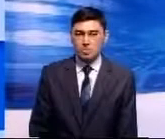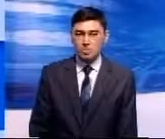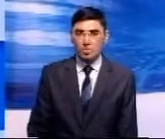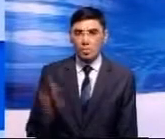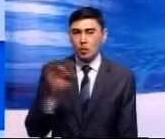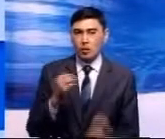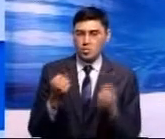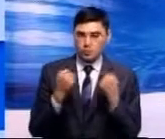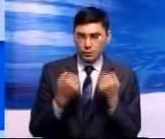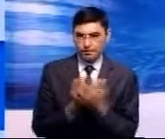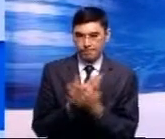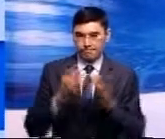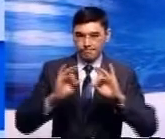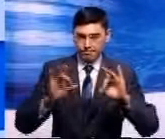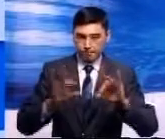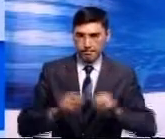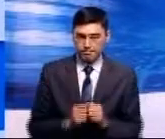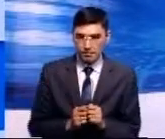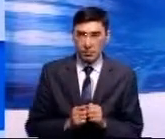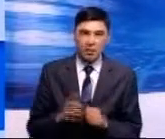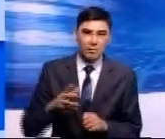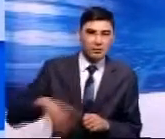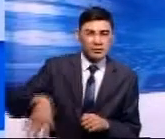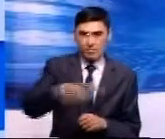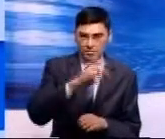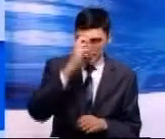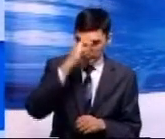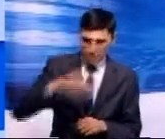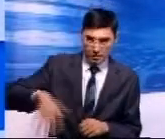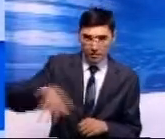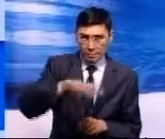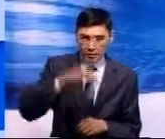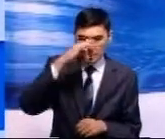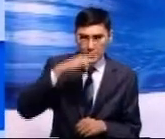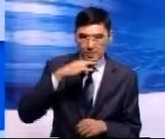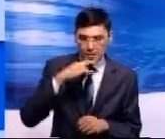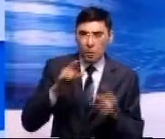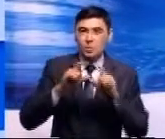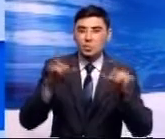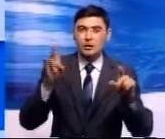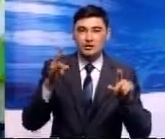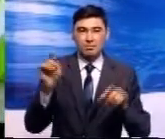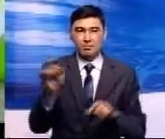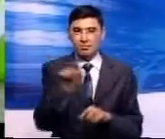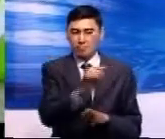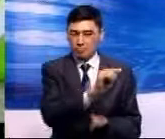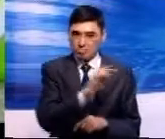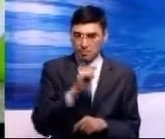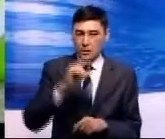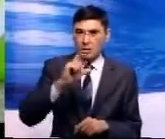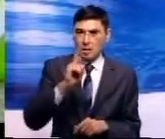О новостях спорта. Во всех Назарбаев интеллектуальных школах Казахстана прошел первый эко-велофестиваль. В нем принимало участие